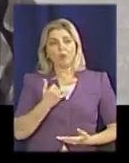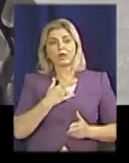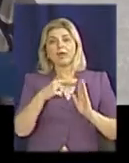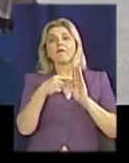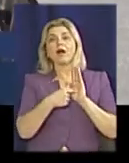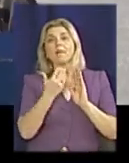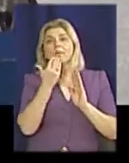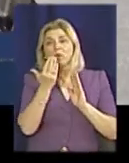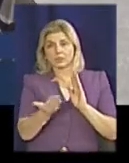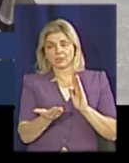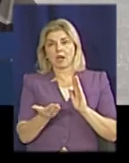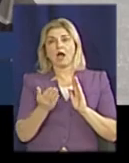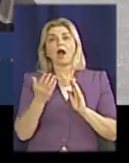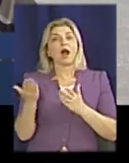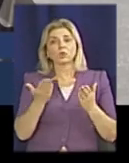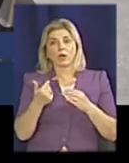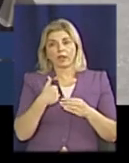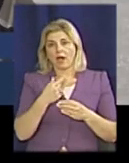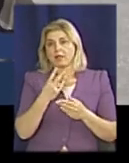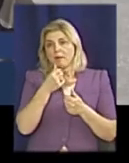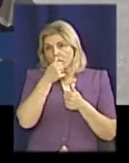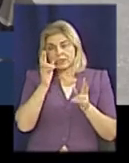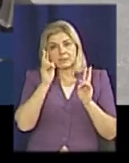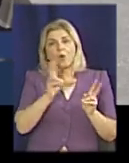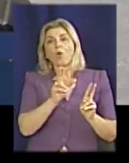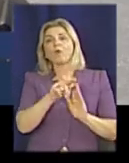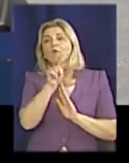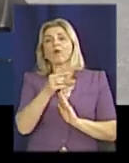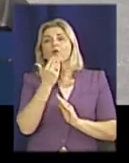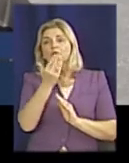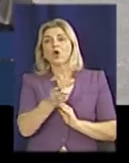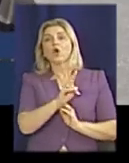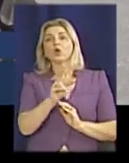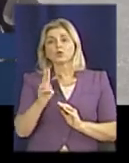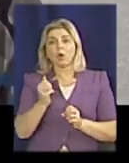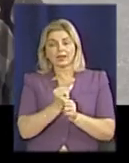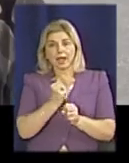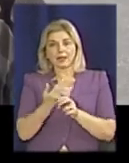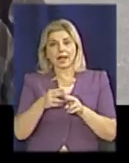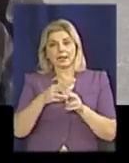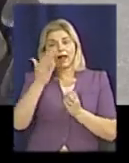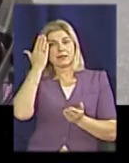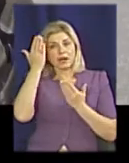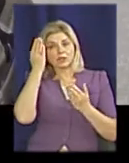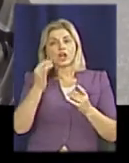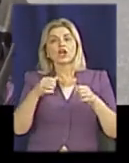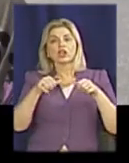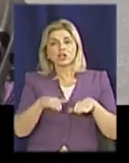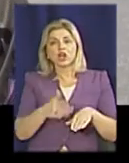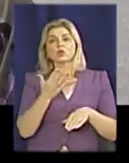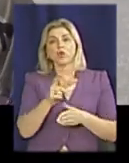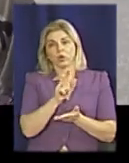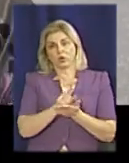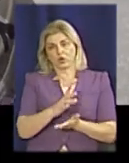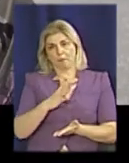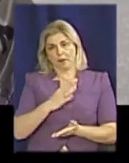В мене одне питання, яке я не маю кому поставити. Хто розміщує ці атракціони та приймає рішення, скільки їх має